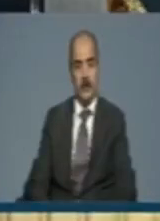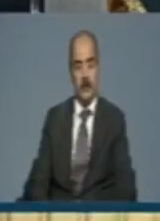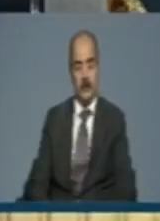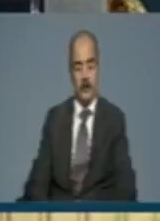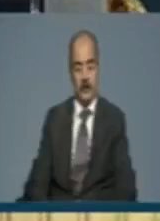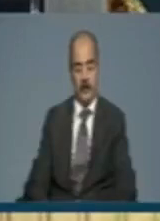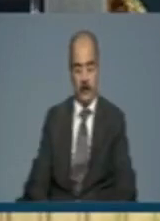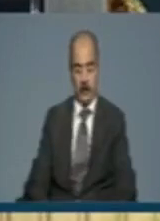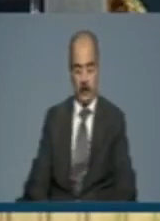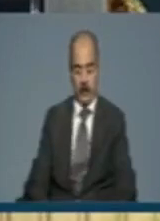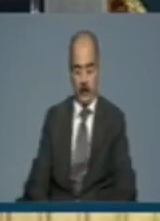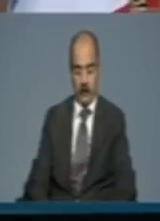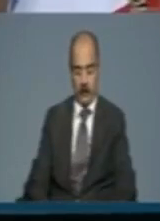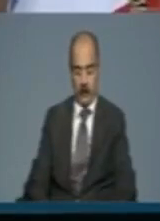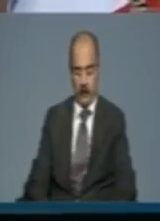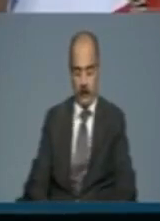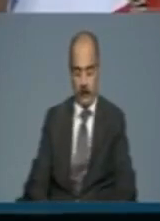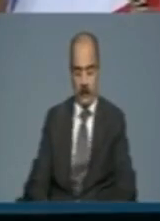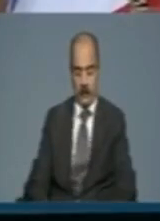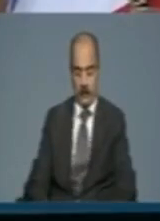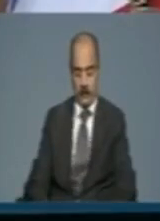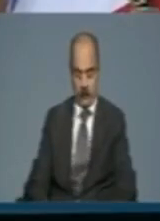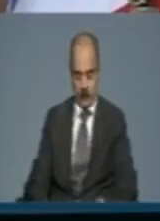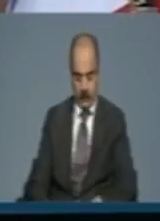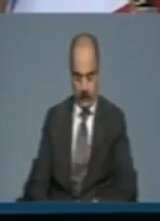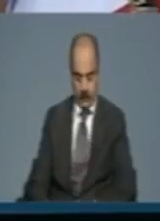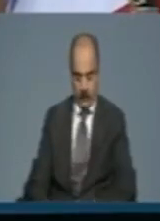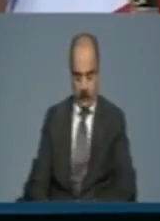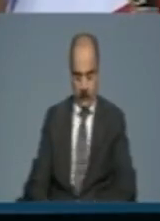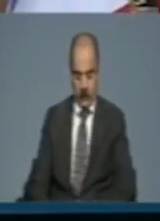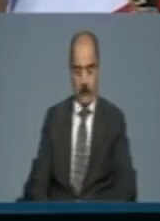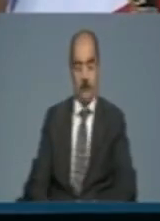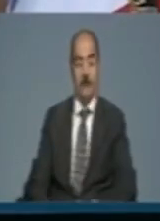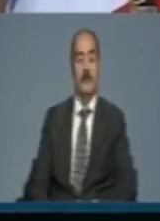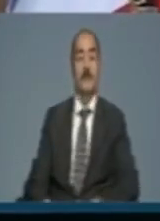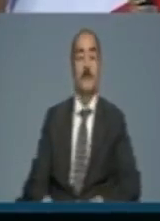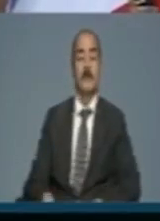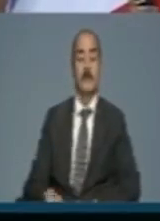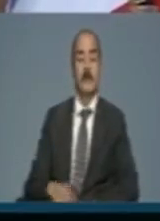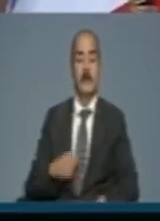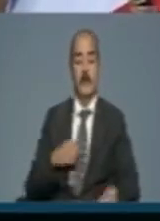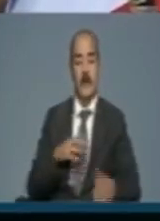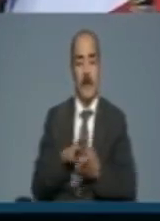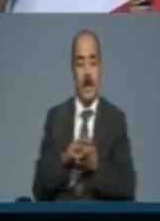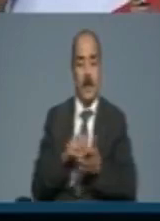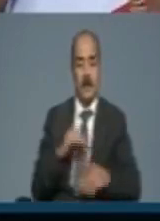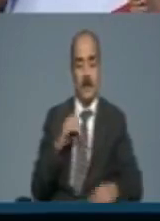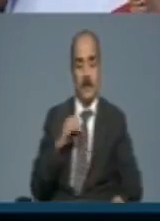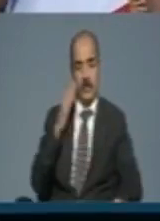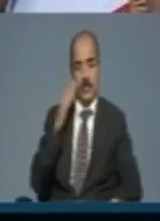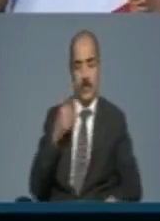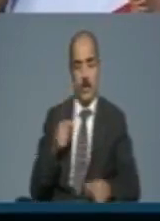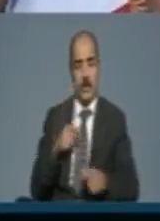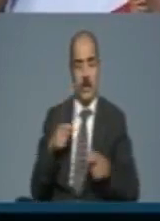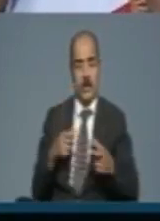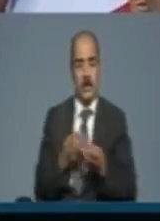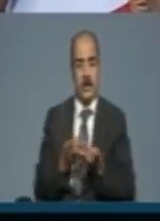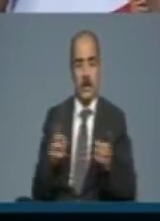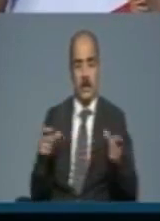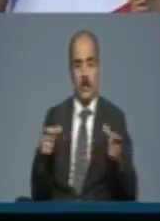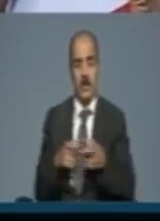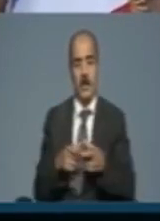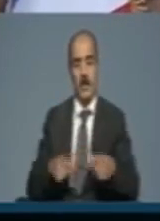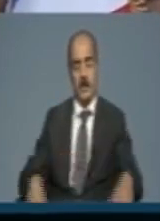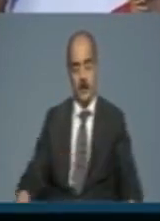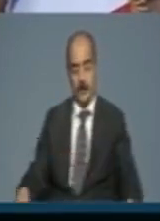con le quali ha inteso organizzare questa conferenza. ما تنظيم هذه Conferenza che io المؤتمر considero molto importante dopo il